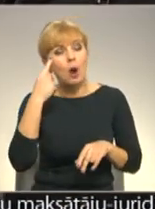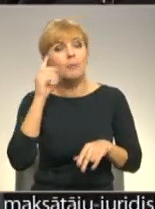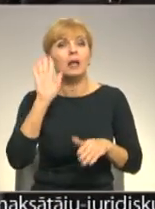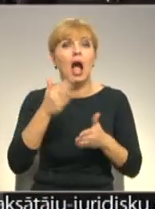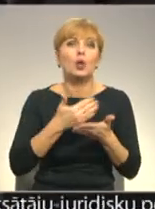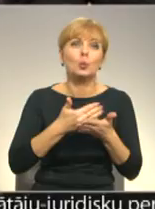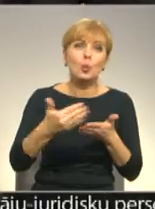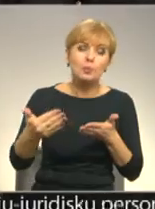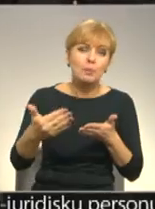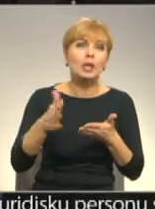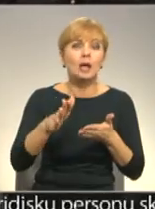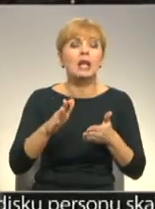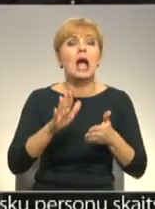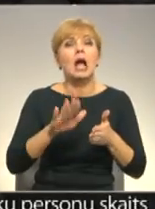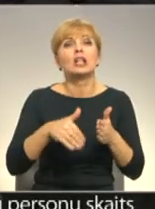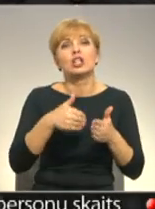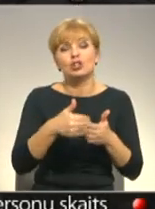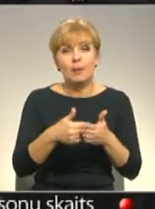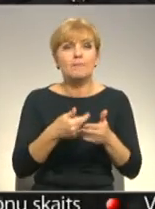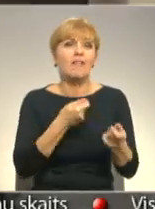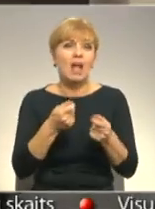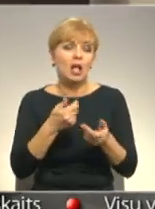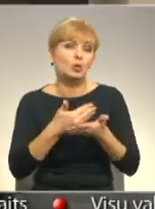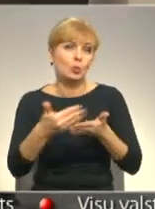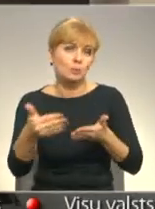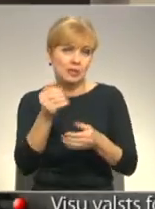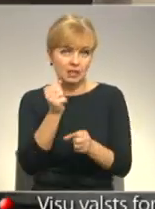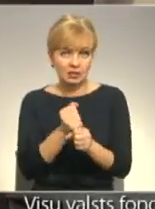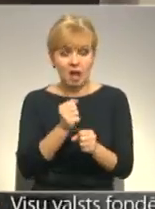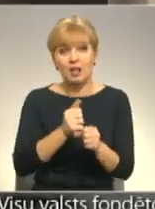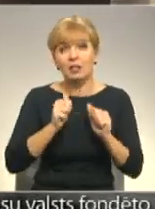rīcību. Līdz tam veikali mierīgi turpina strādāt. Elīna Grunmane, Aigars Brečs, TV Kurzeme.